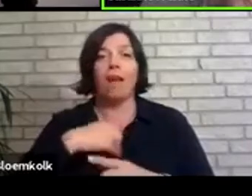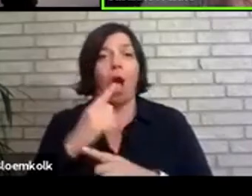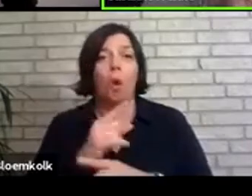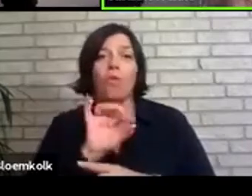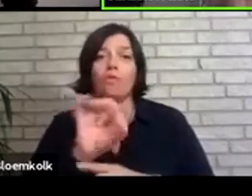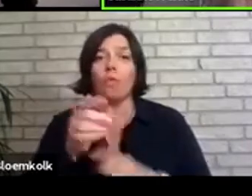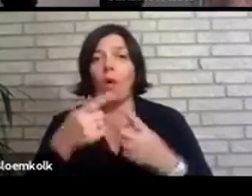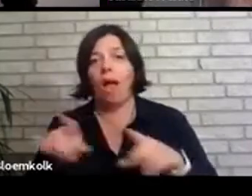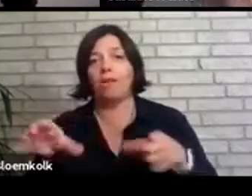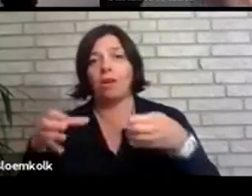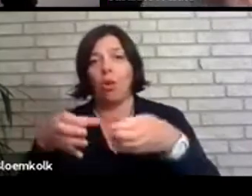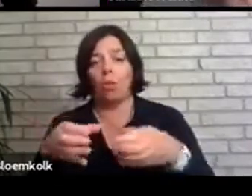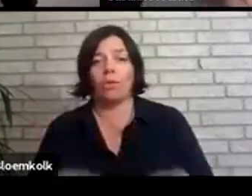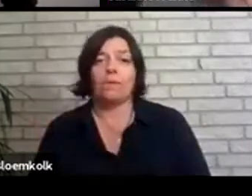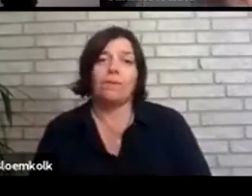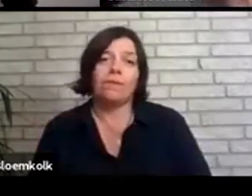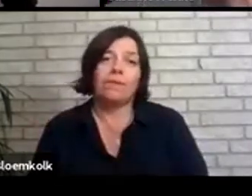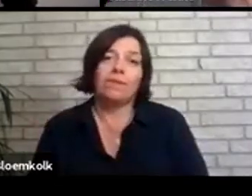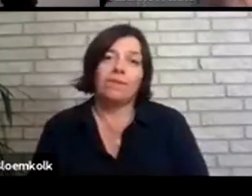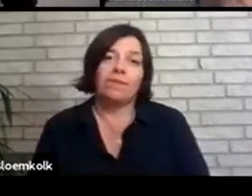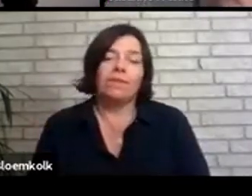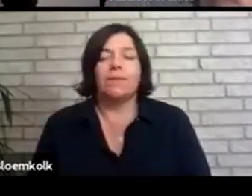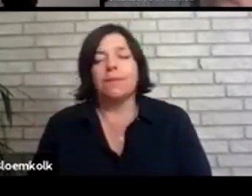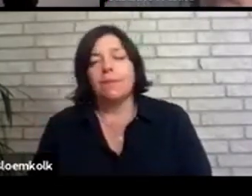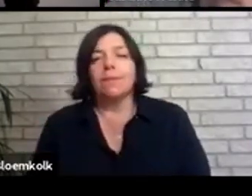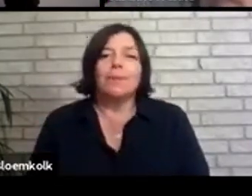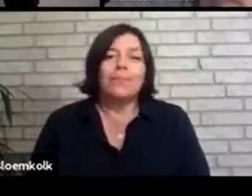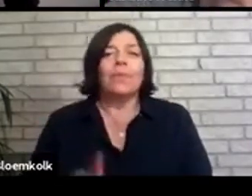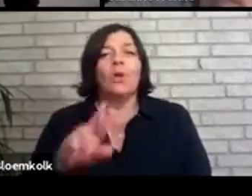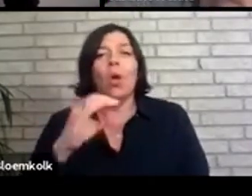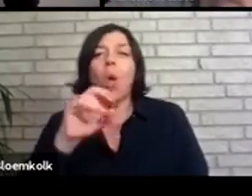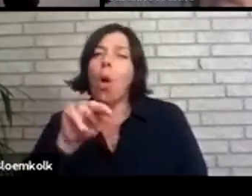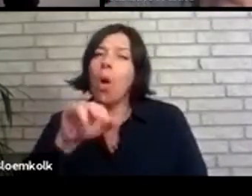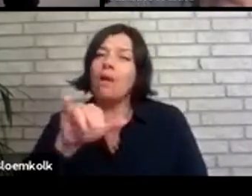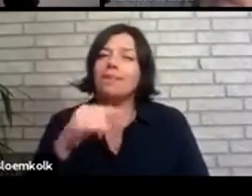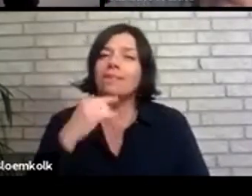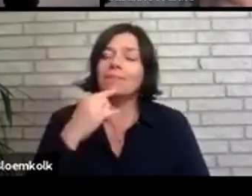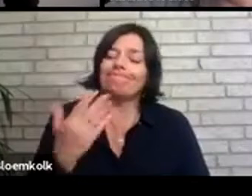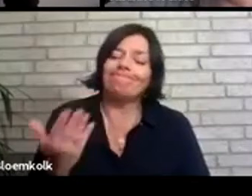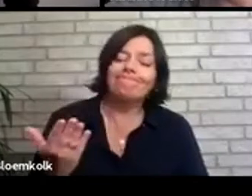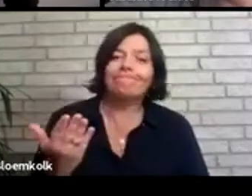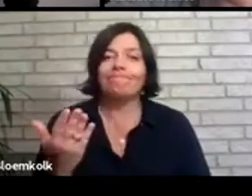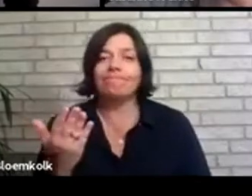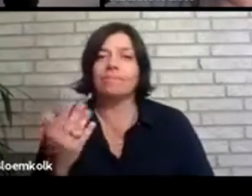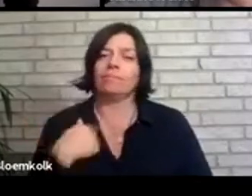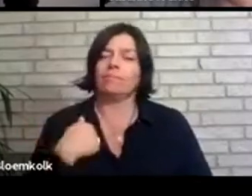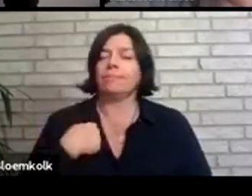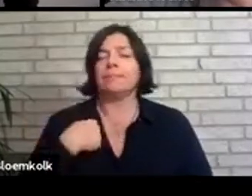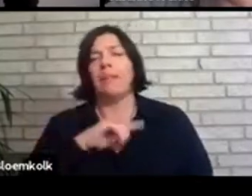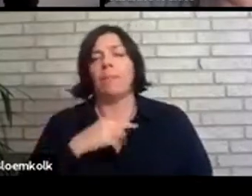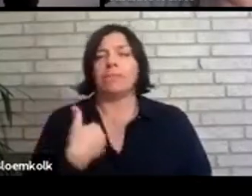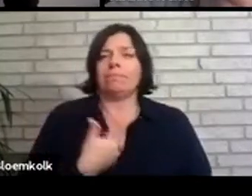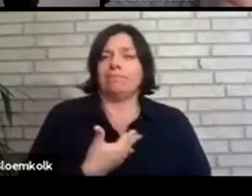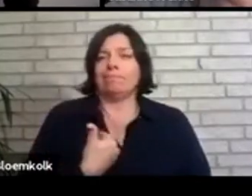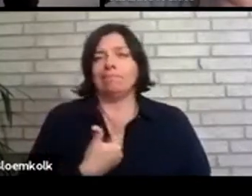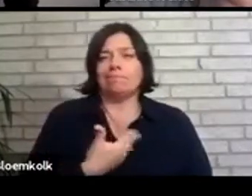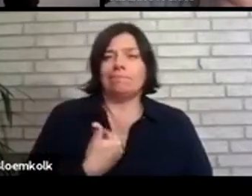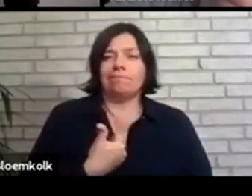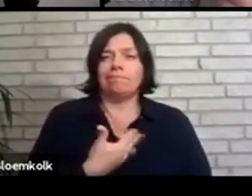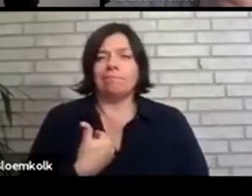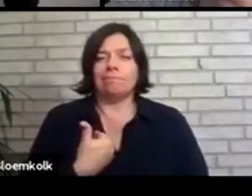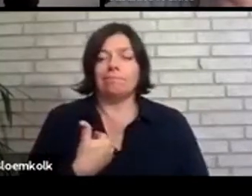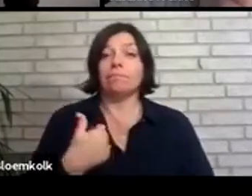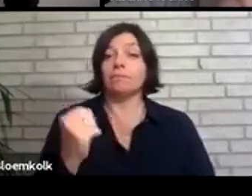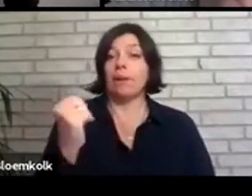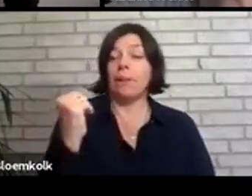Ronny? Ich glaube, ich bin ein bisschen skeptischer, weil der Ruf nach dem alternativen Fußball nicht mehr ganz so laut ist wie im März und